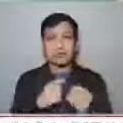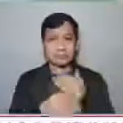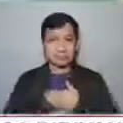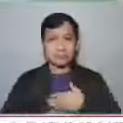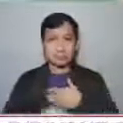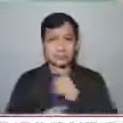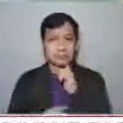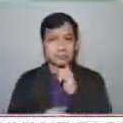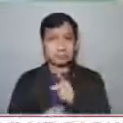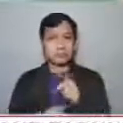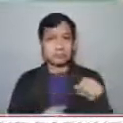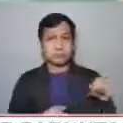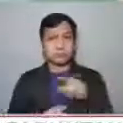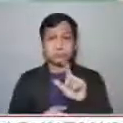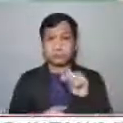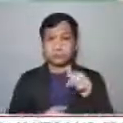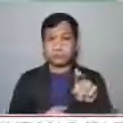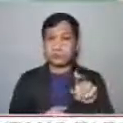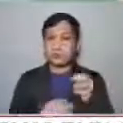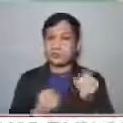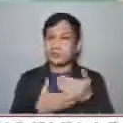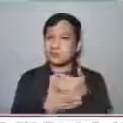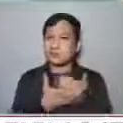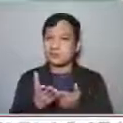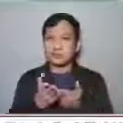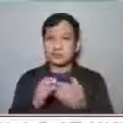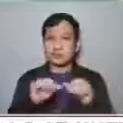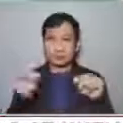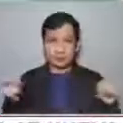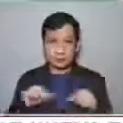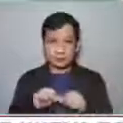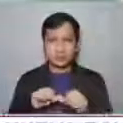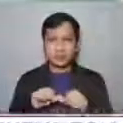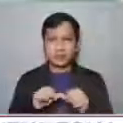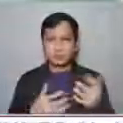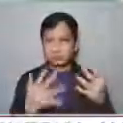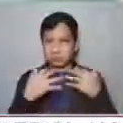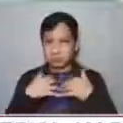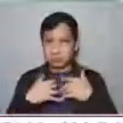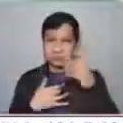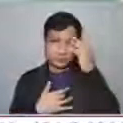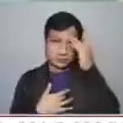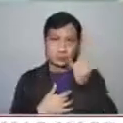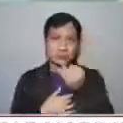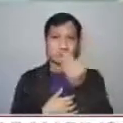si Presidential Spokesperson Secretary Harry Roque.